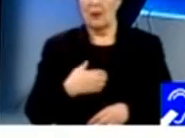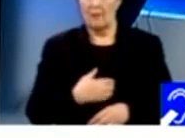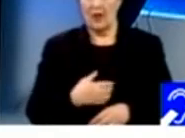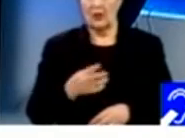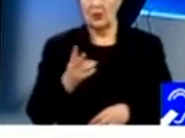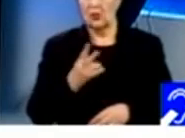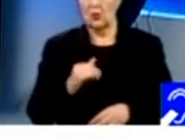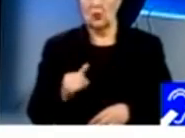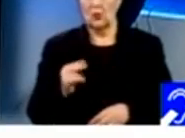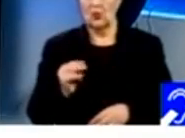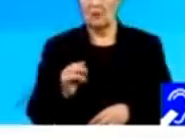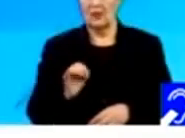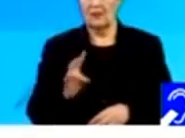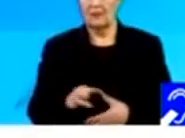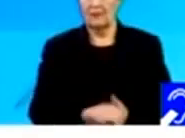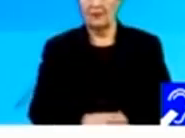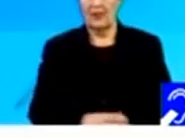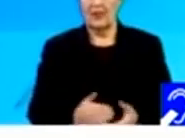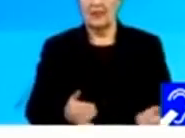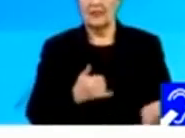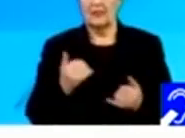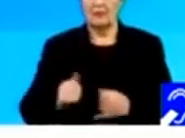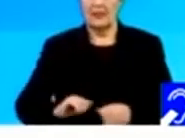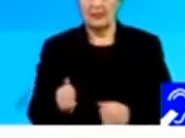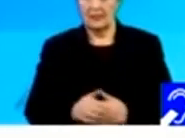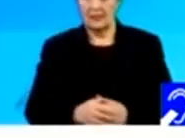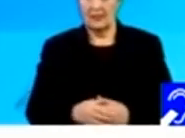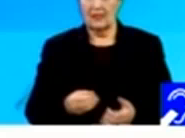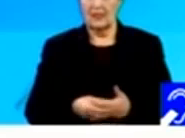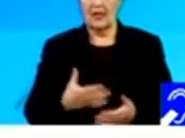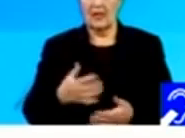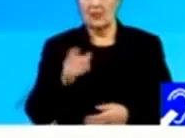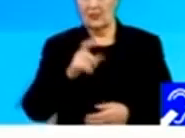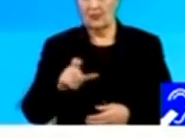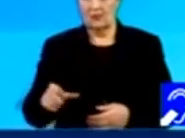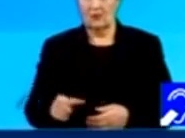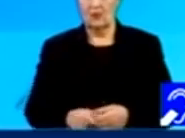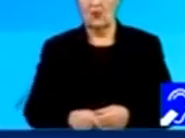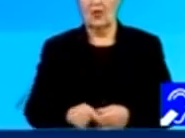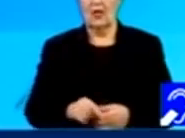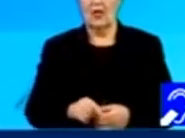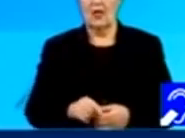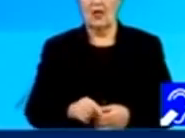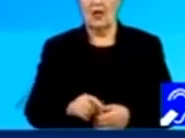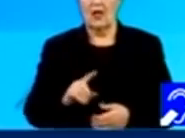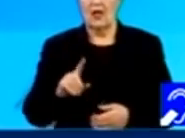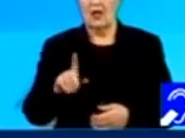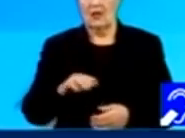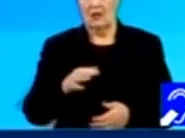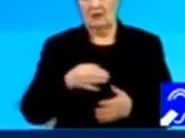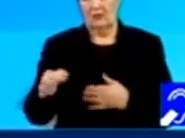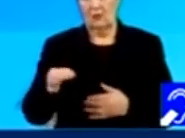nu Ion Ceban. Vă rog. Stimați prieteni, dragi chișinăuieni și locuitori ai